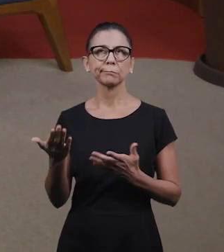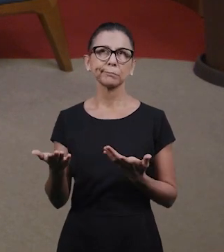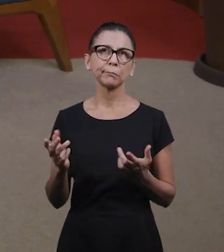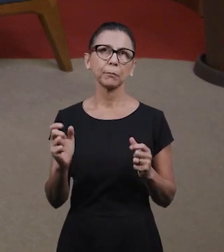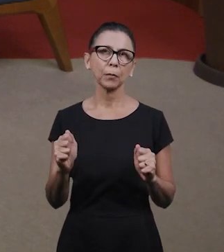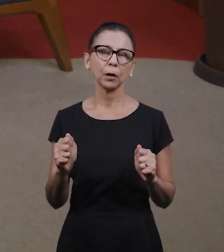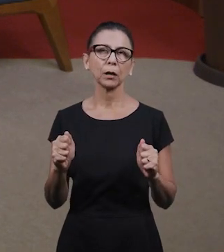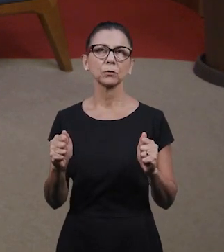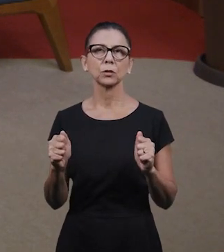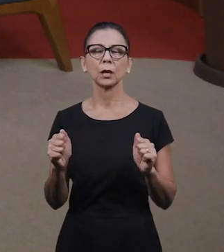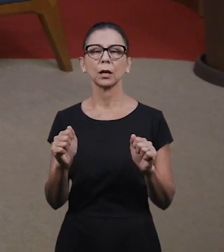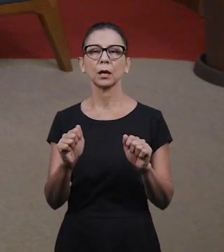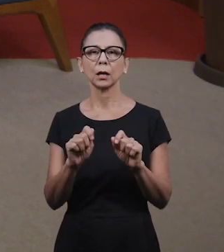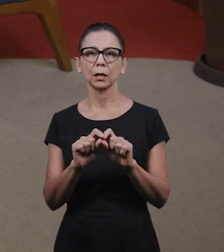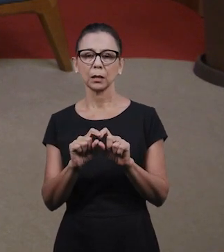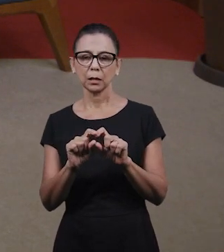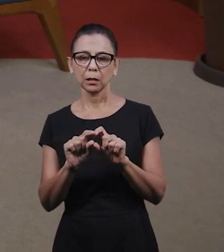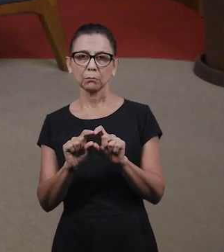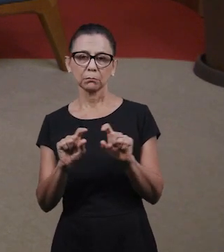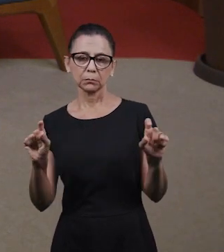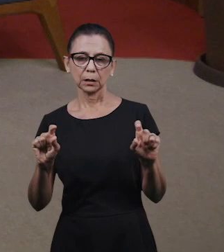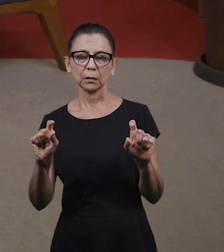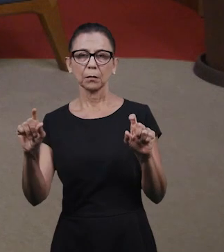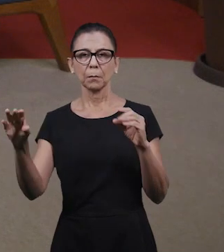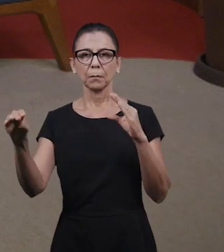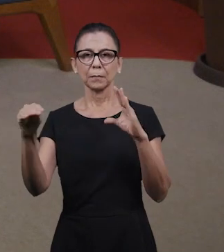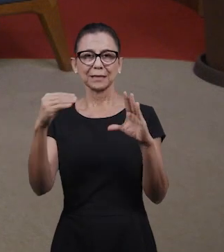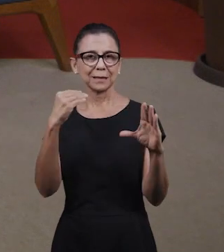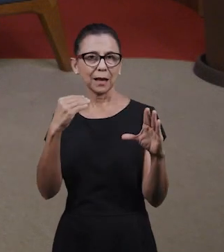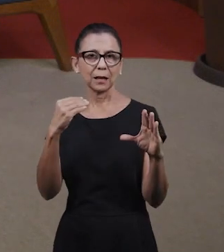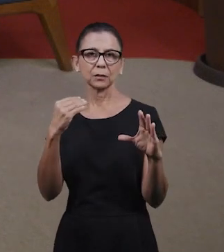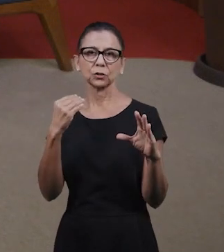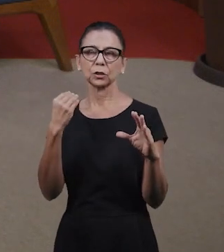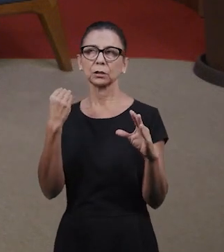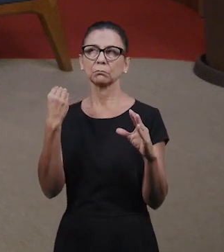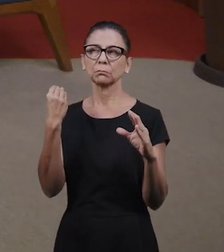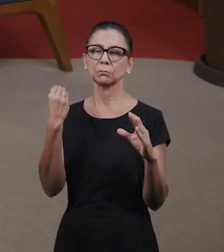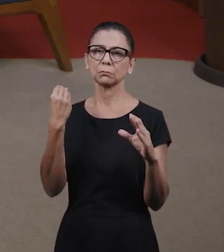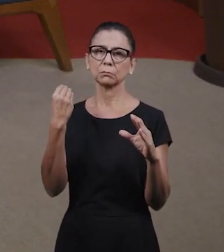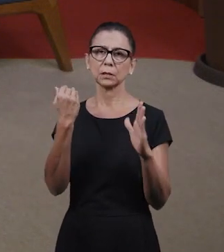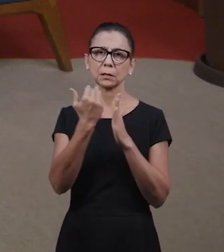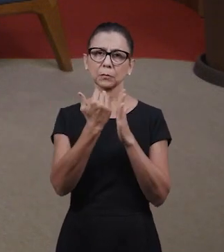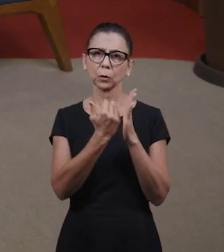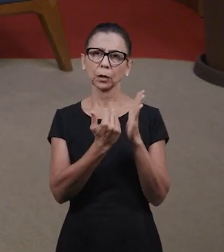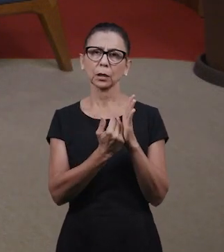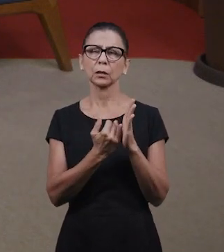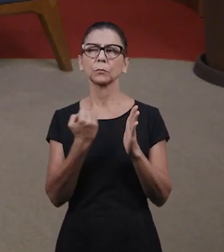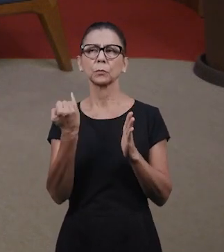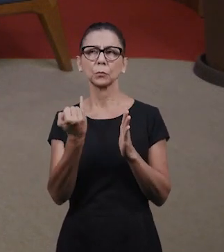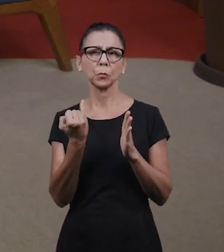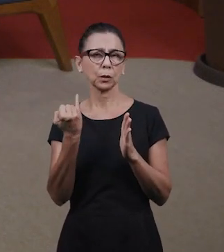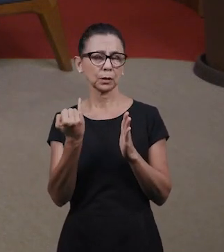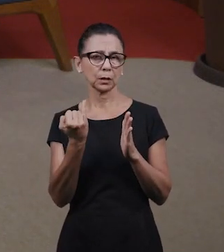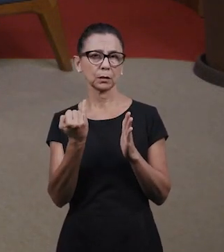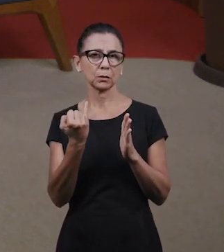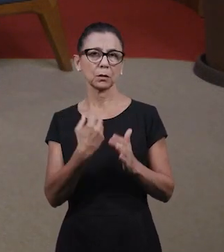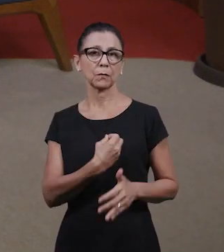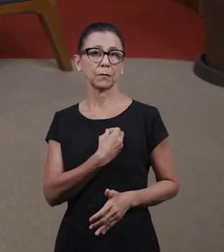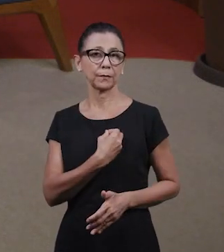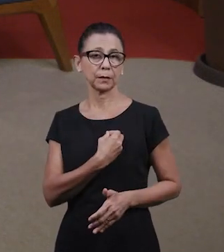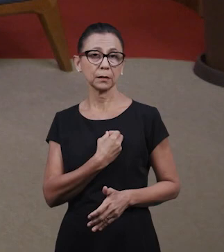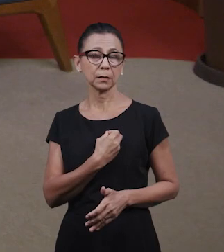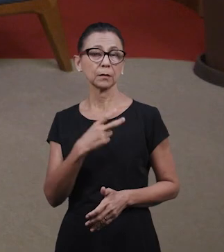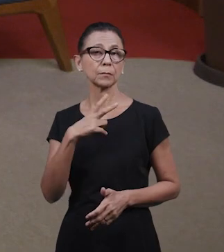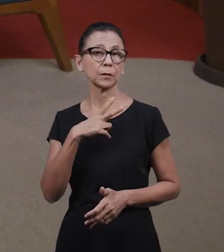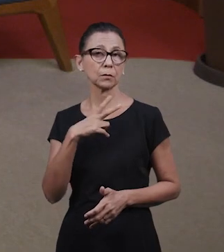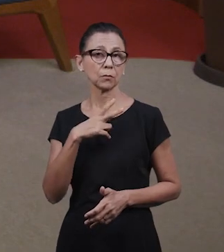envoyer un message en parlant sur l'importance de la promotion pour vous. Quelle a été votre